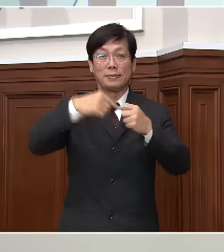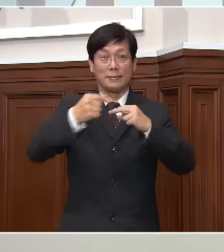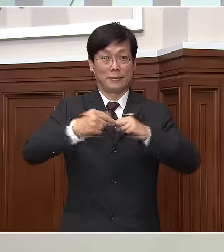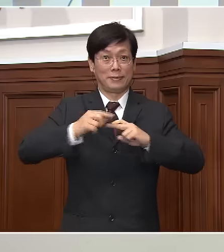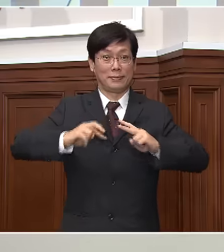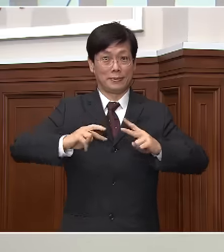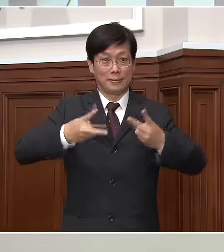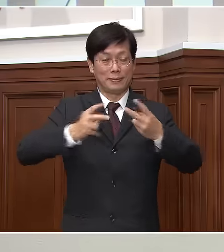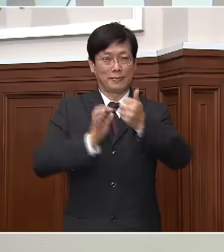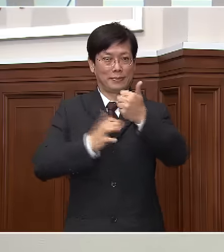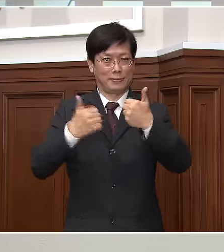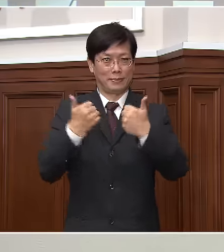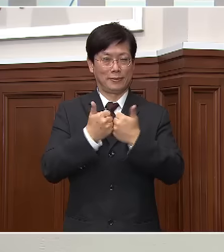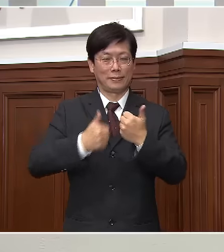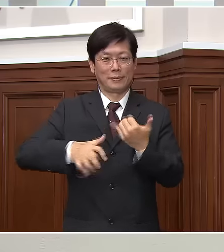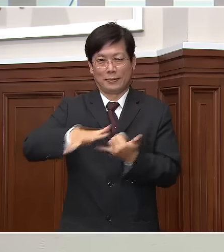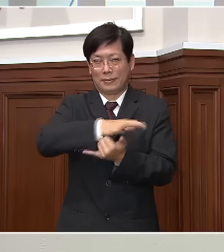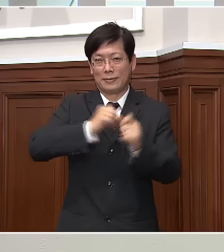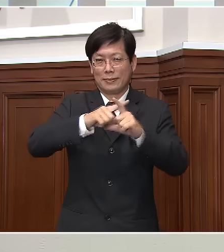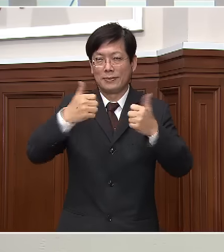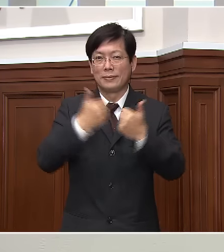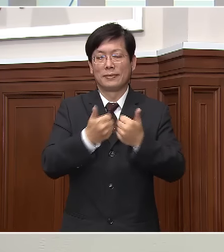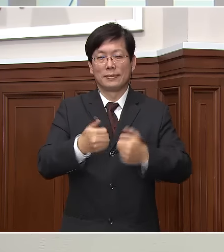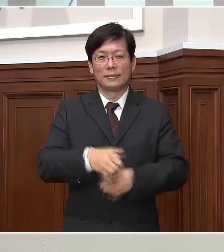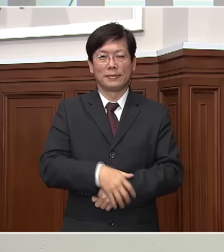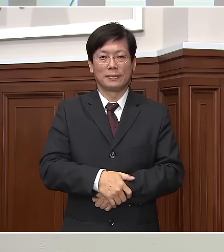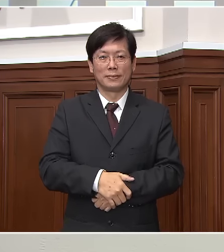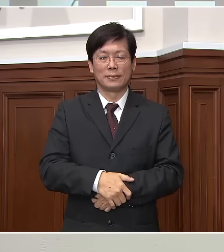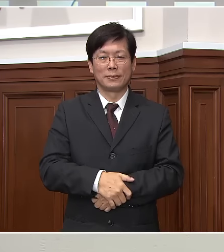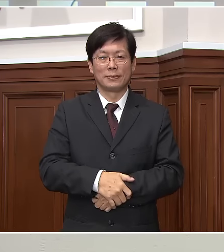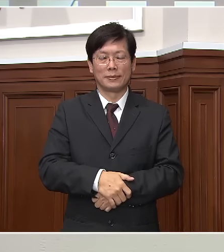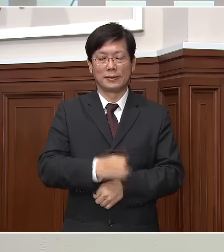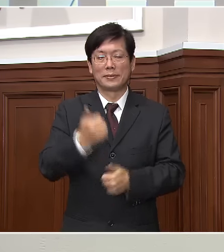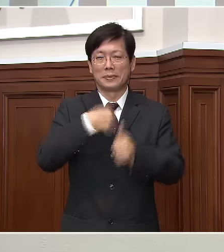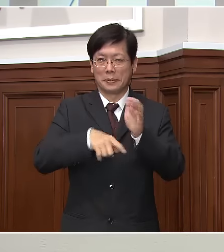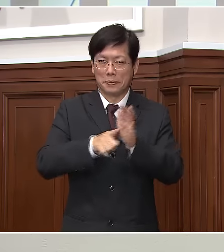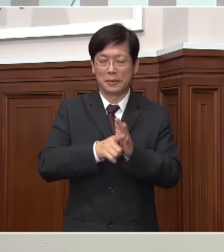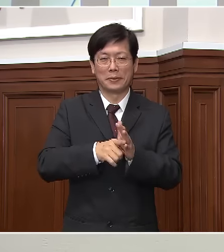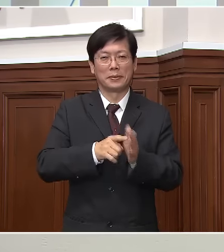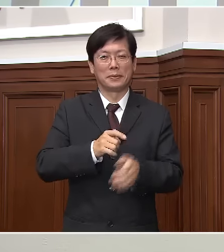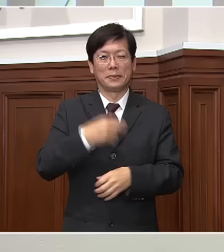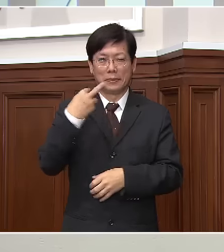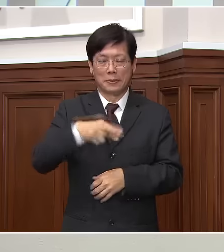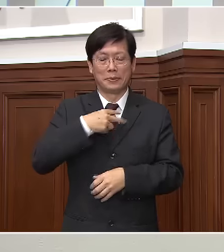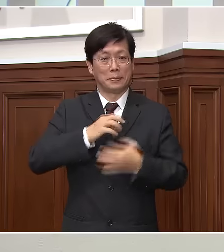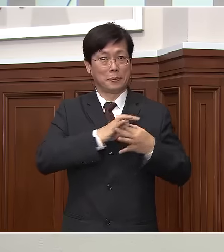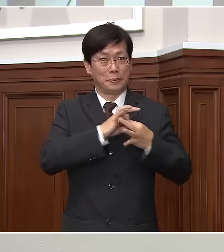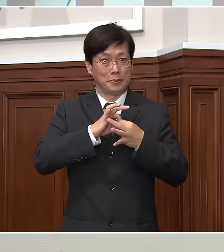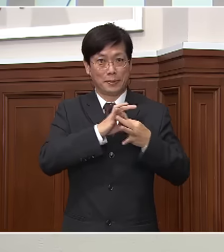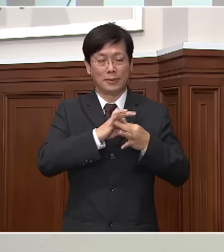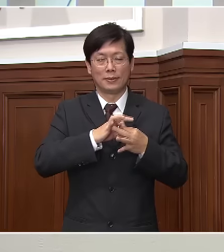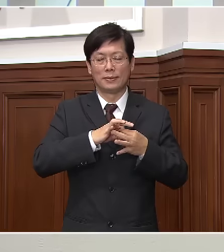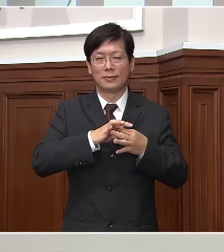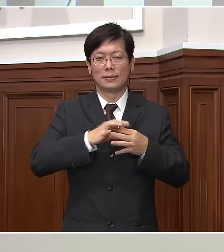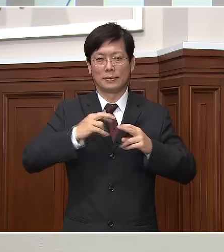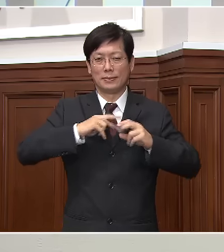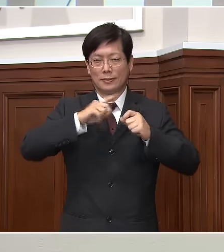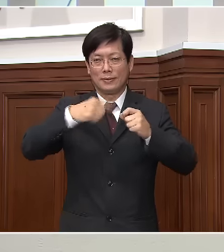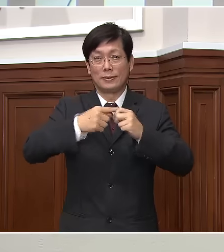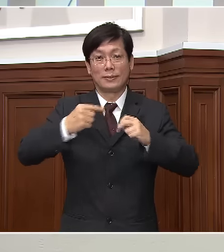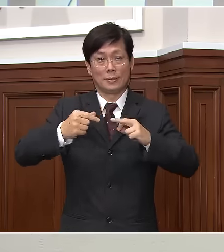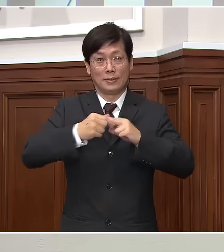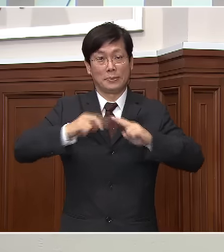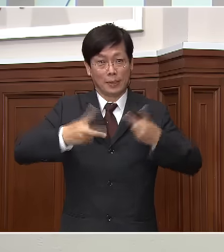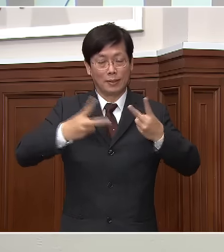改革委员会全国大会的所有的成员，还有我们关心年金改革的全国